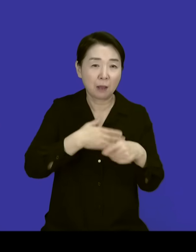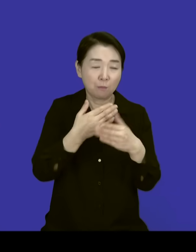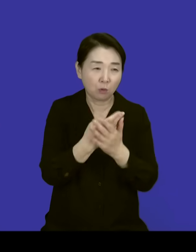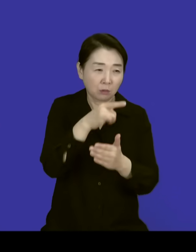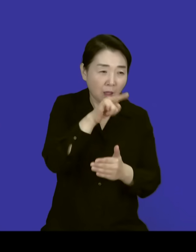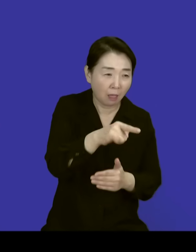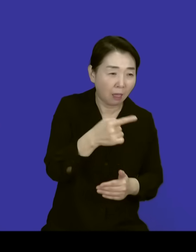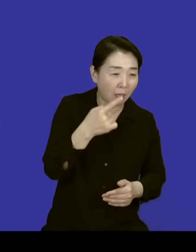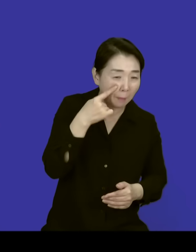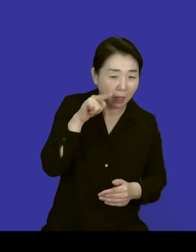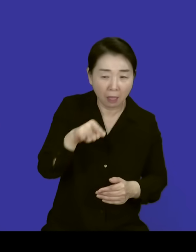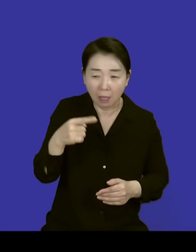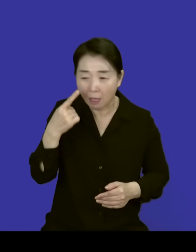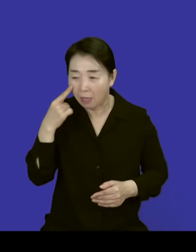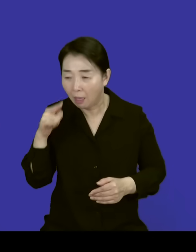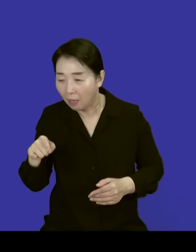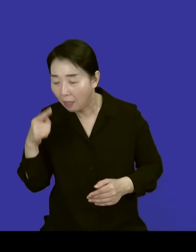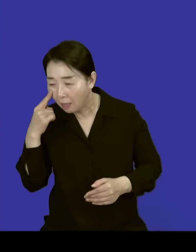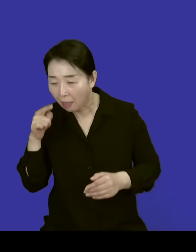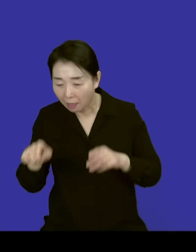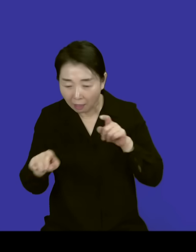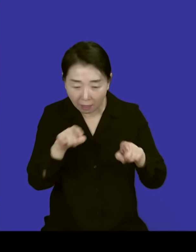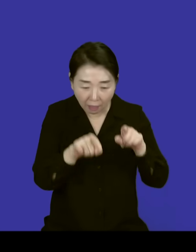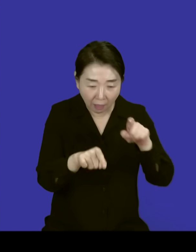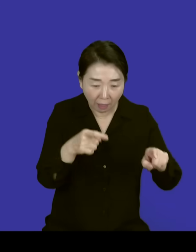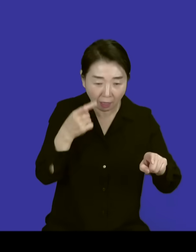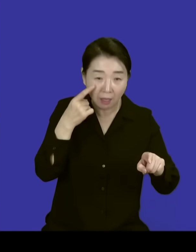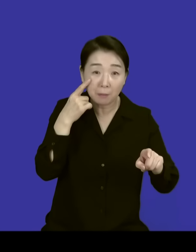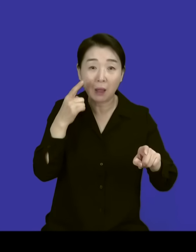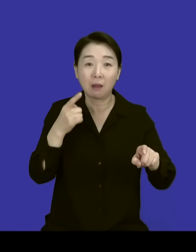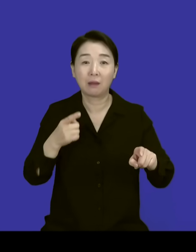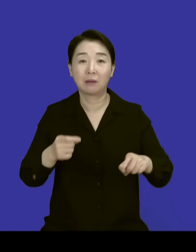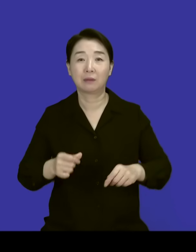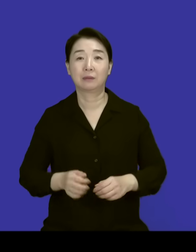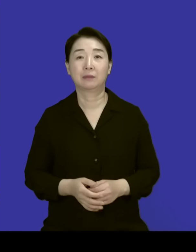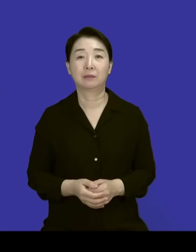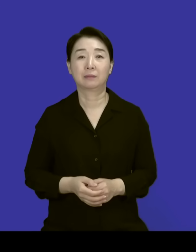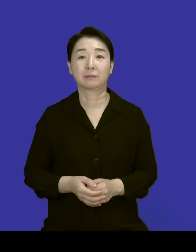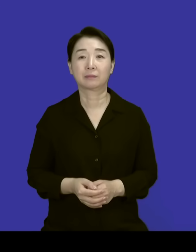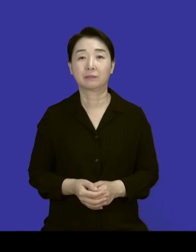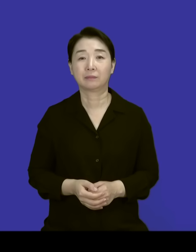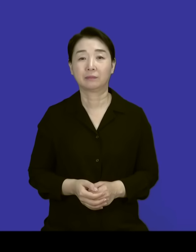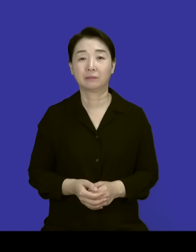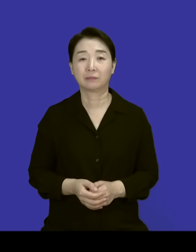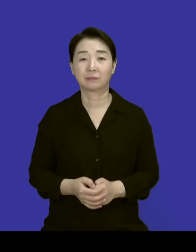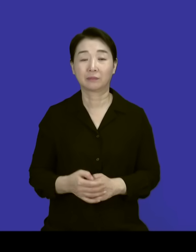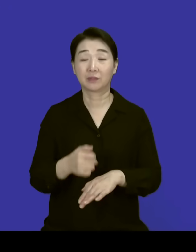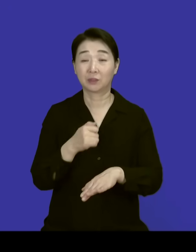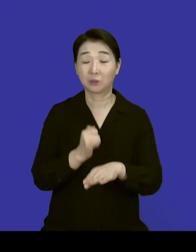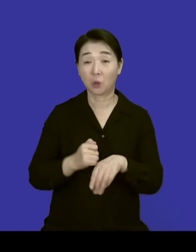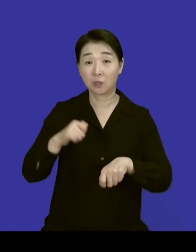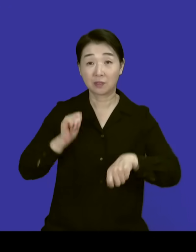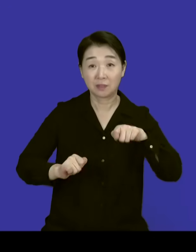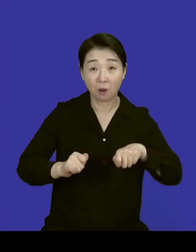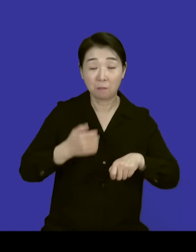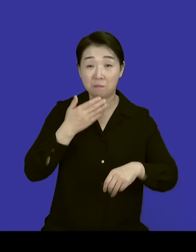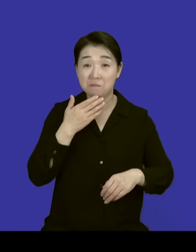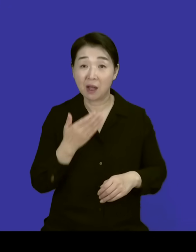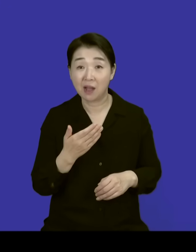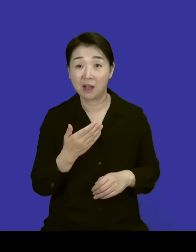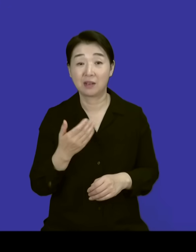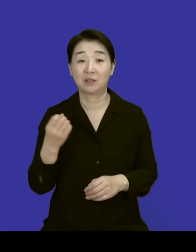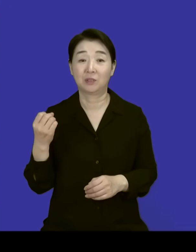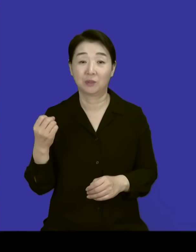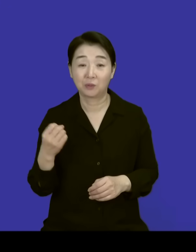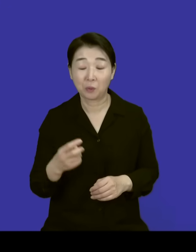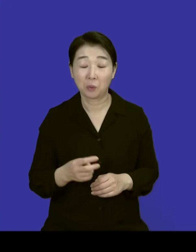눌러서 망가뜨려 보고 예. 찍어보고 예. 막 건반 롤도 들어가 보고 해보고 그러다 보니까 막 드럼이 찍히고 예. 그러다 보니까